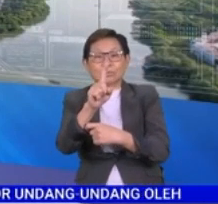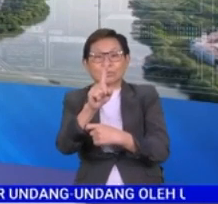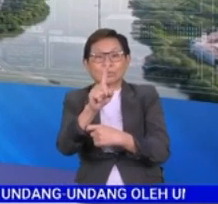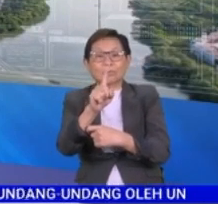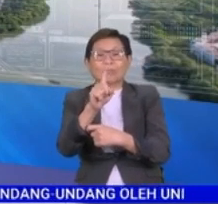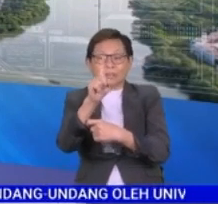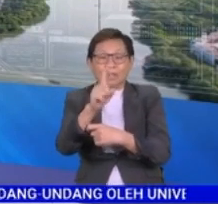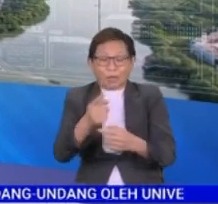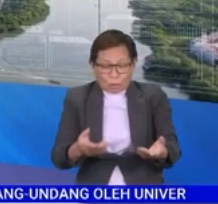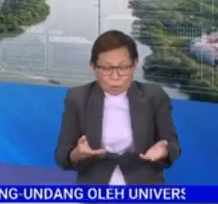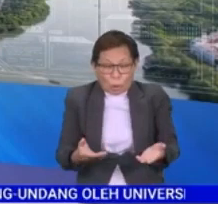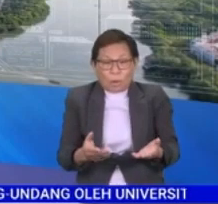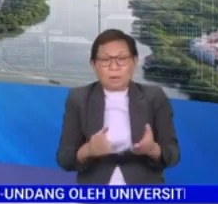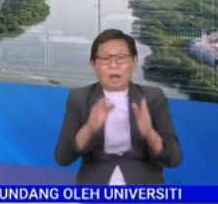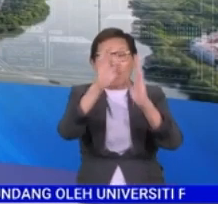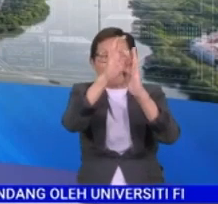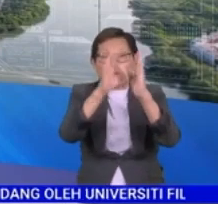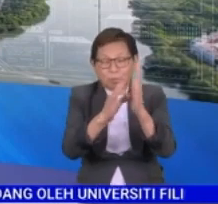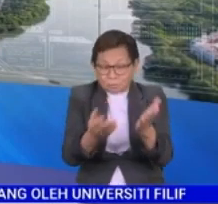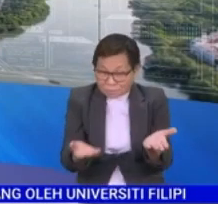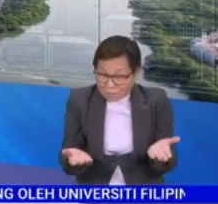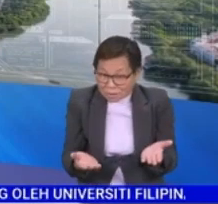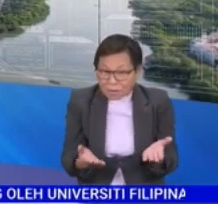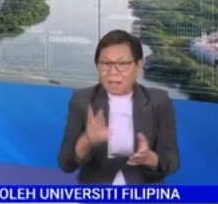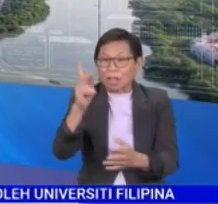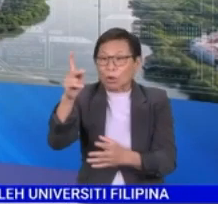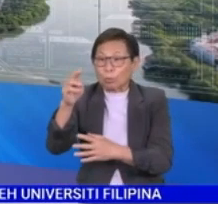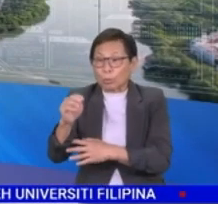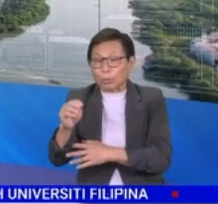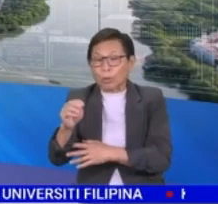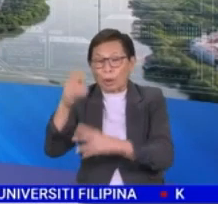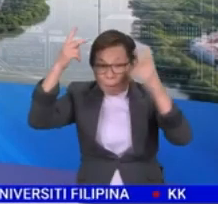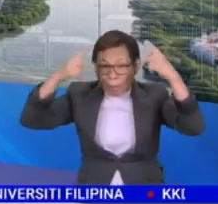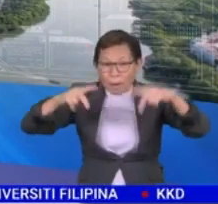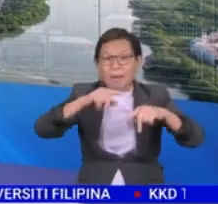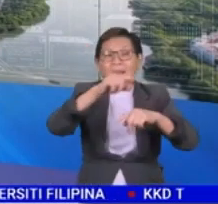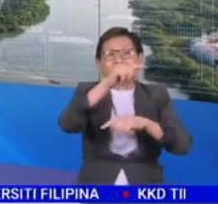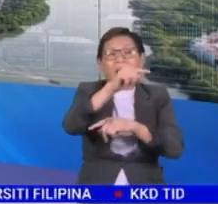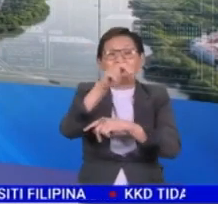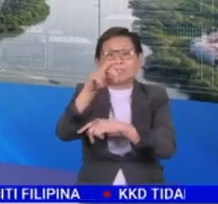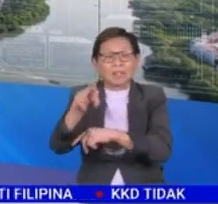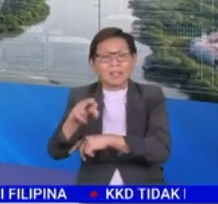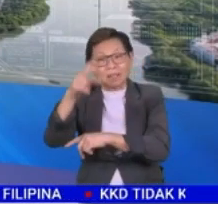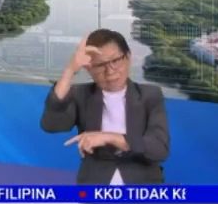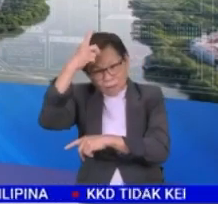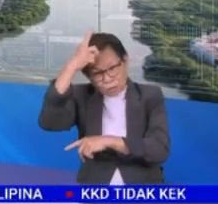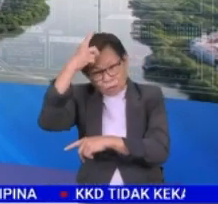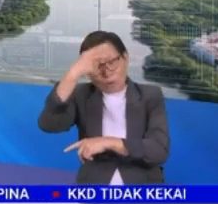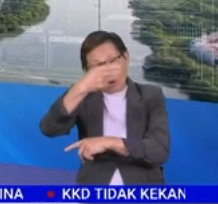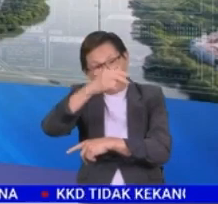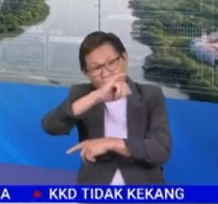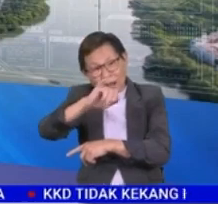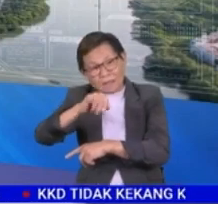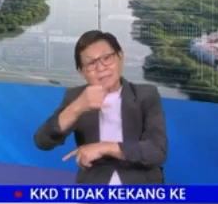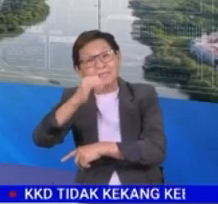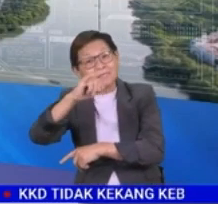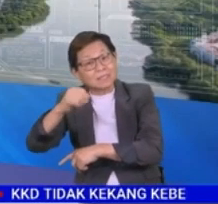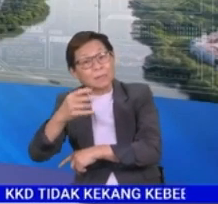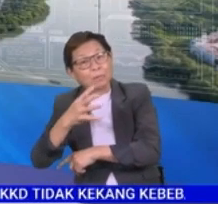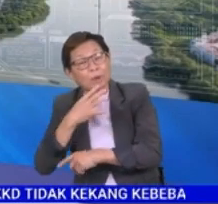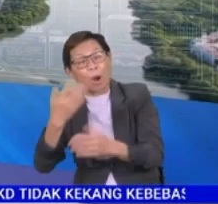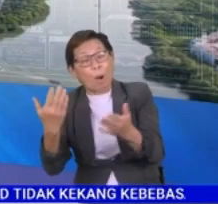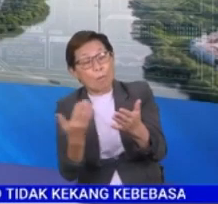lokal dan pemilik pemilik tempatan kota menteri yang juga presiden gagasan rakyat Datuk Sri Panglima Haji